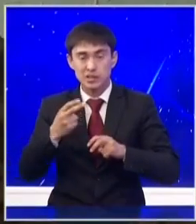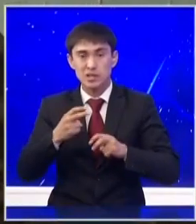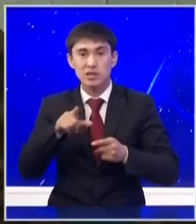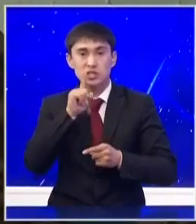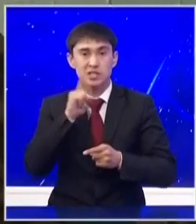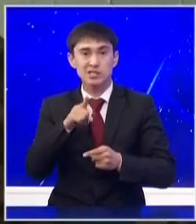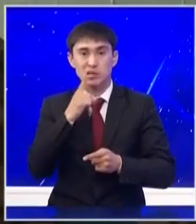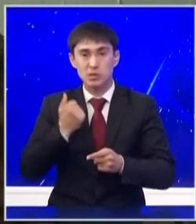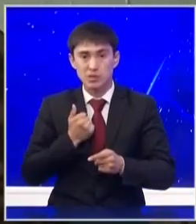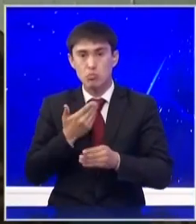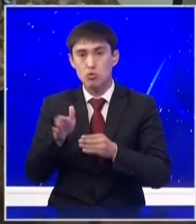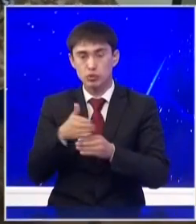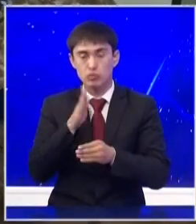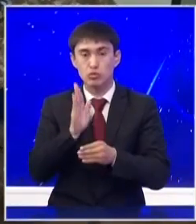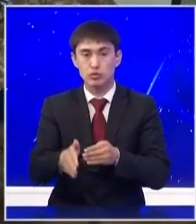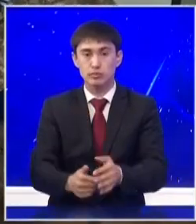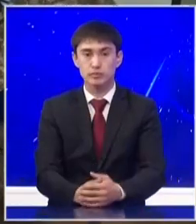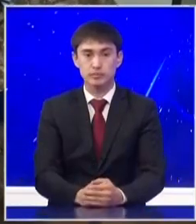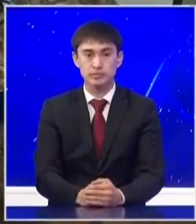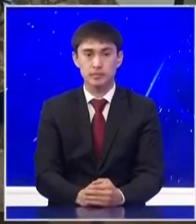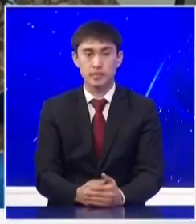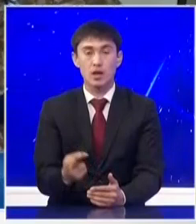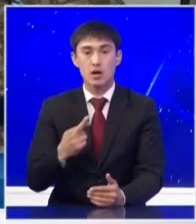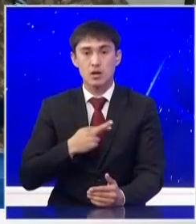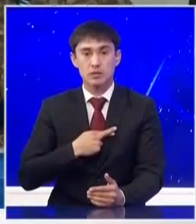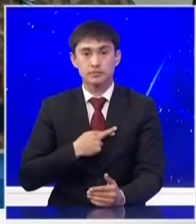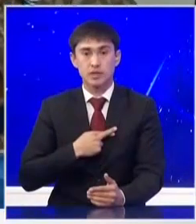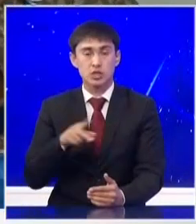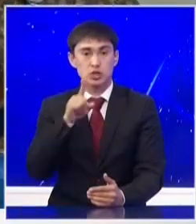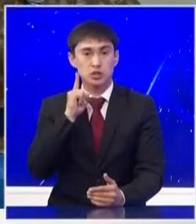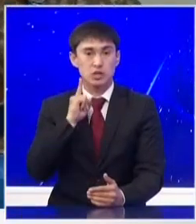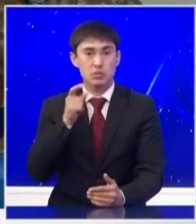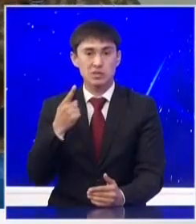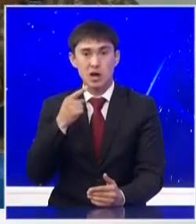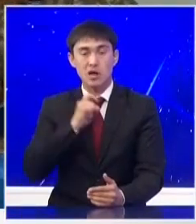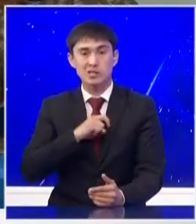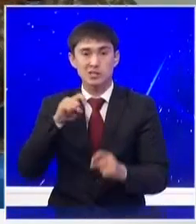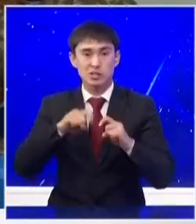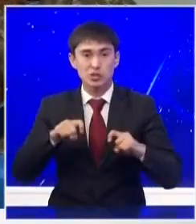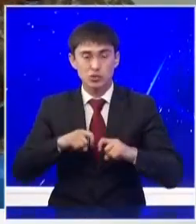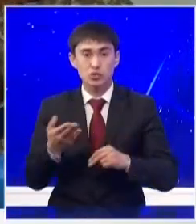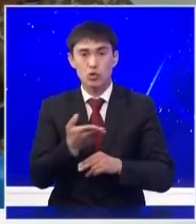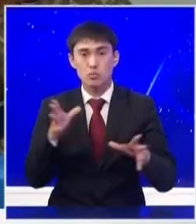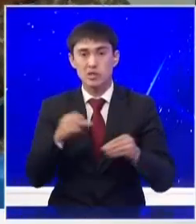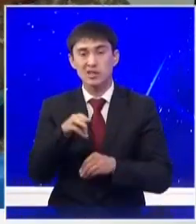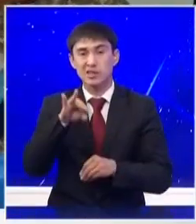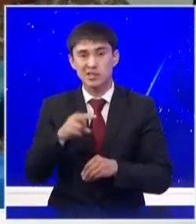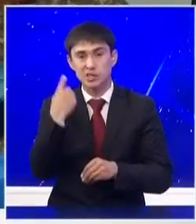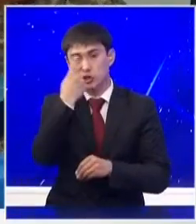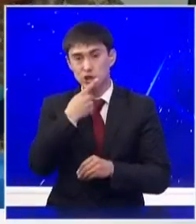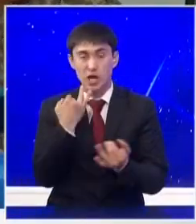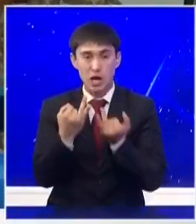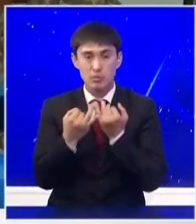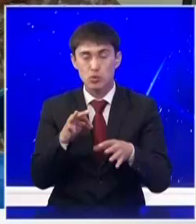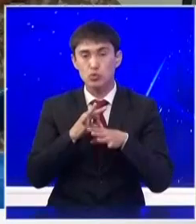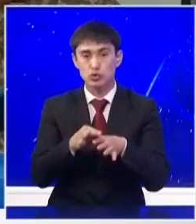сарбаздар бөлімшелерге бөлінеді. Я психолог батальона. Жас сарбаздардың қасиеттерін зерттеу үшін олармен тестілеу және жеке-жеке